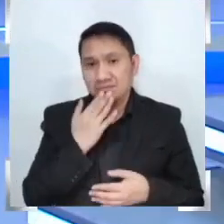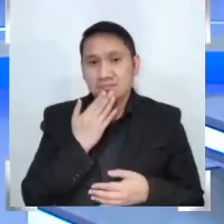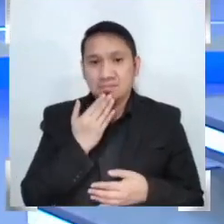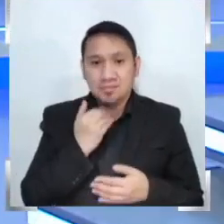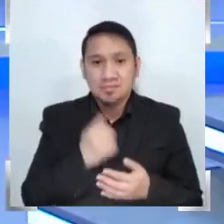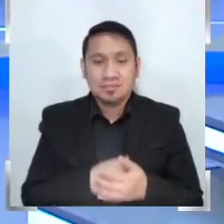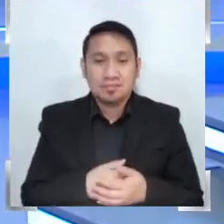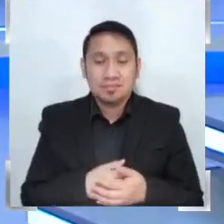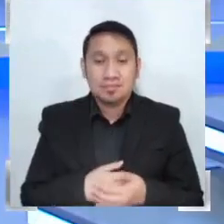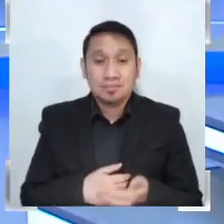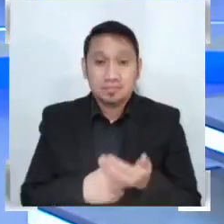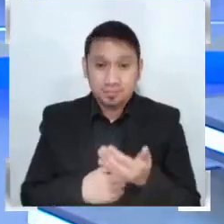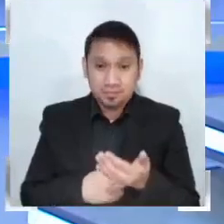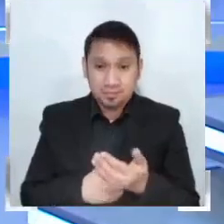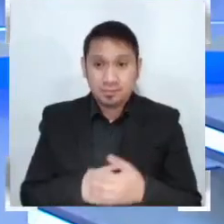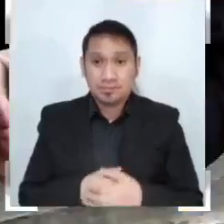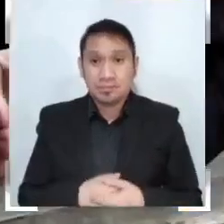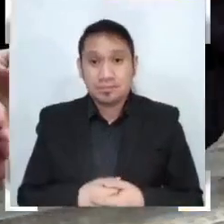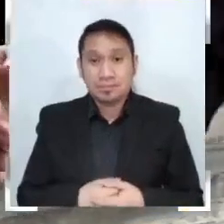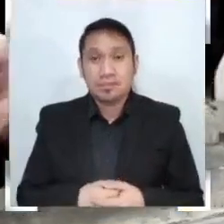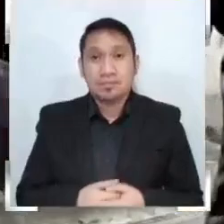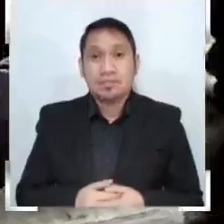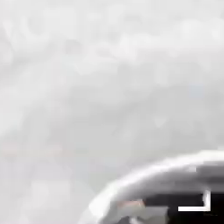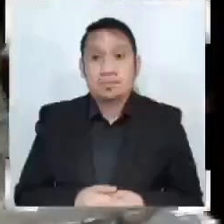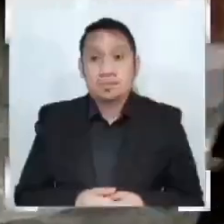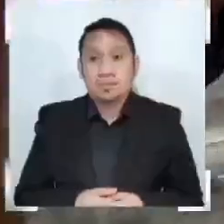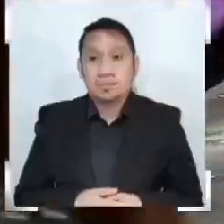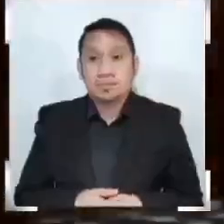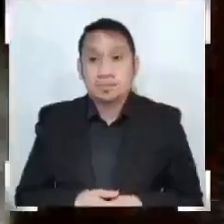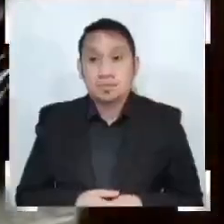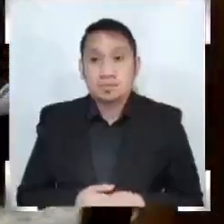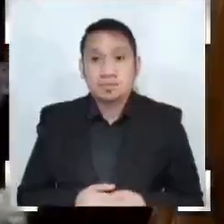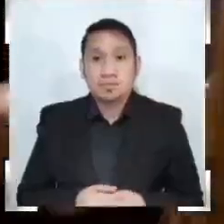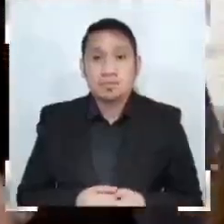Saksi, si Bernadette Reyes.